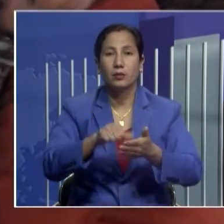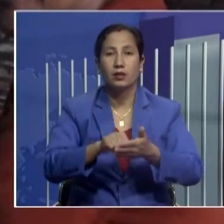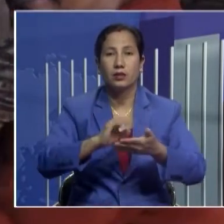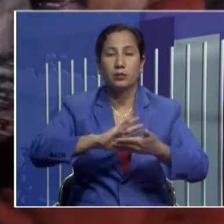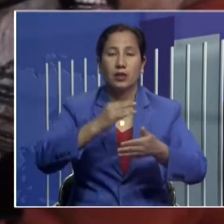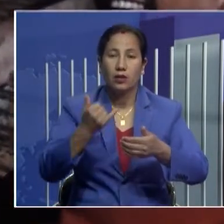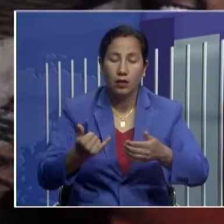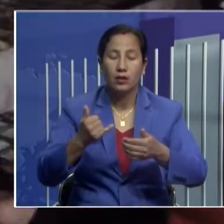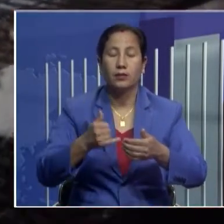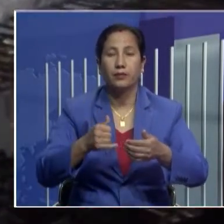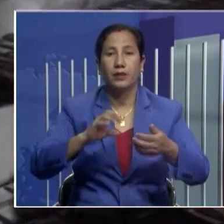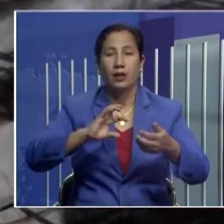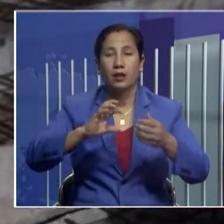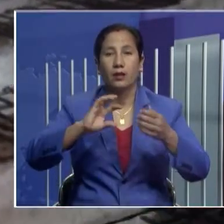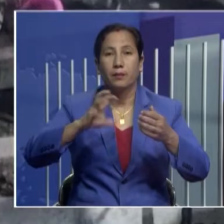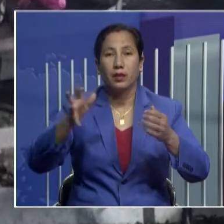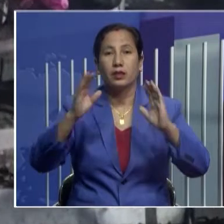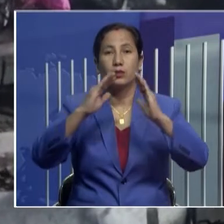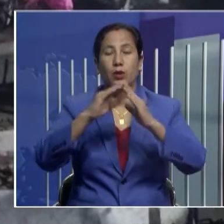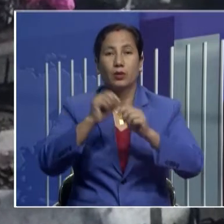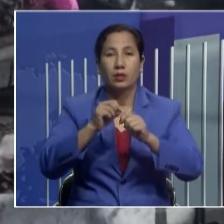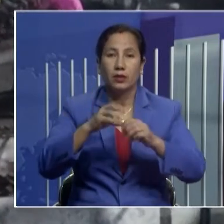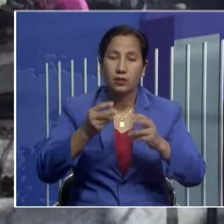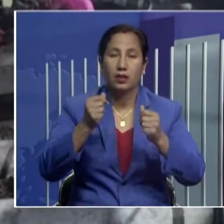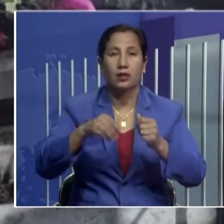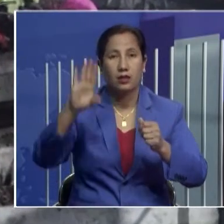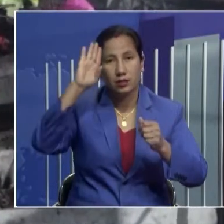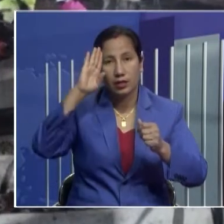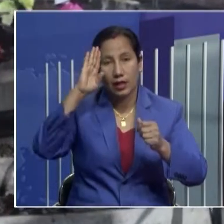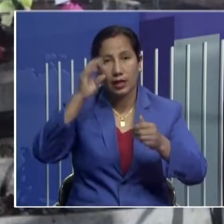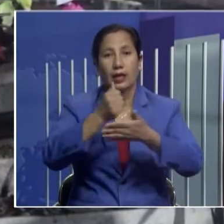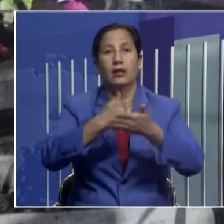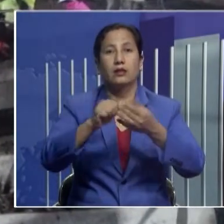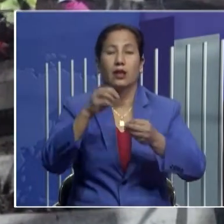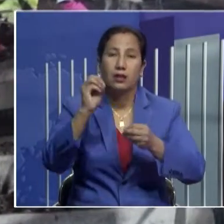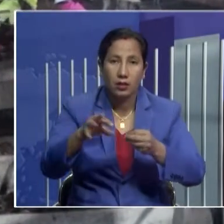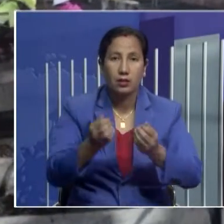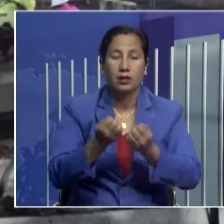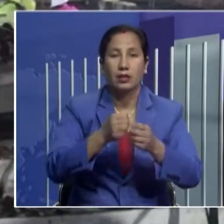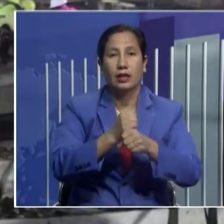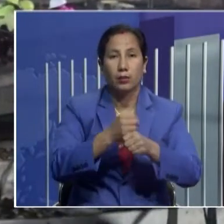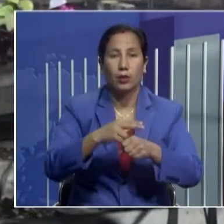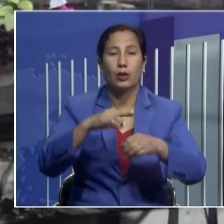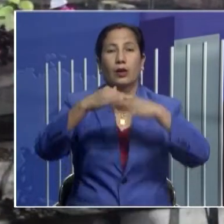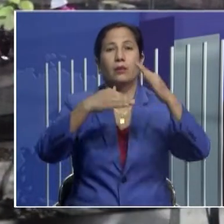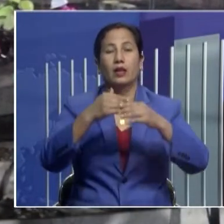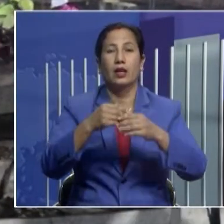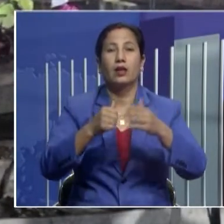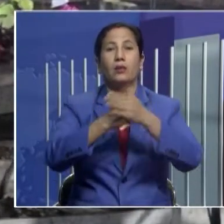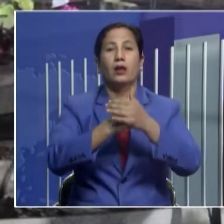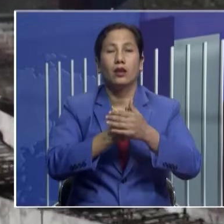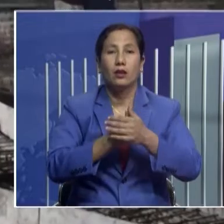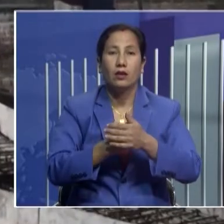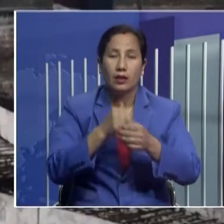अन्तिम साता प्रदेशसभा भवन निर्माणको काम सकेर सरकारलाई हस्तान्तरण गर्ने गरी काम भइरहेको प्रदेश पूर्वाधार विकास प्राधिकरणका प्रमुख